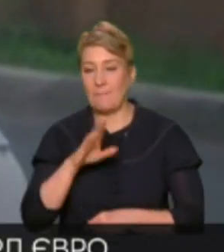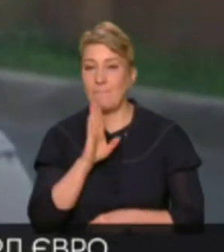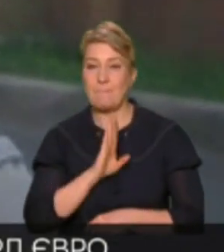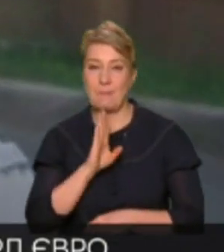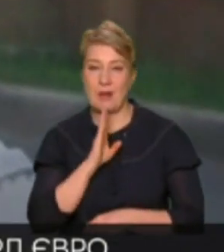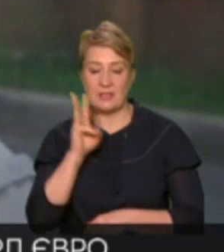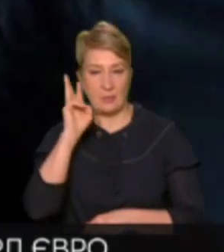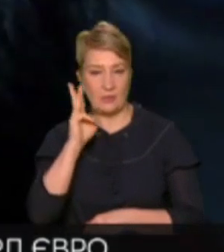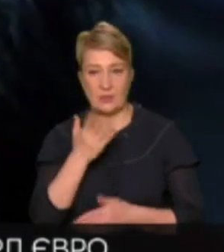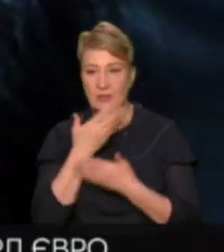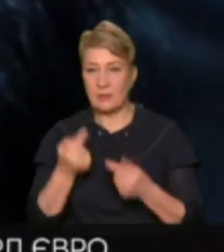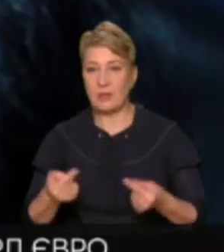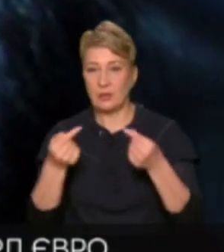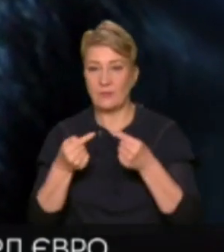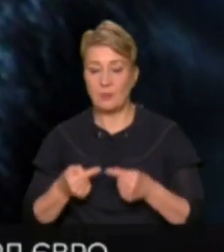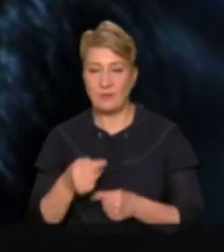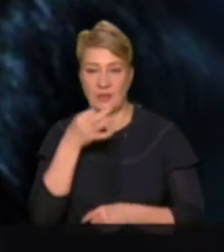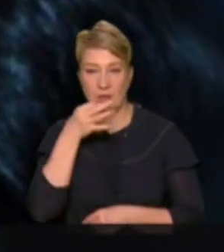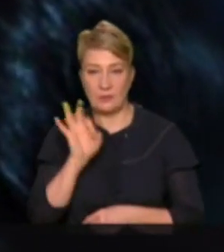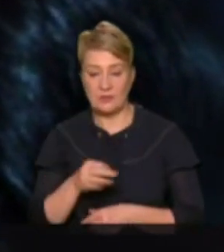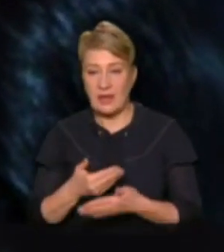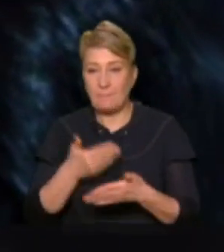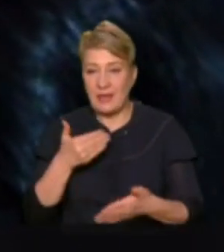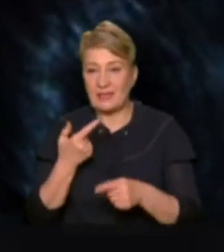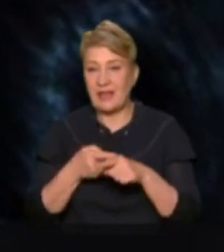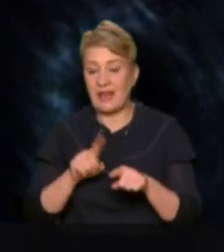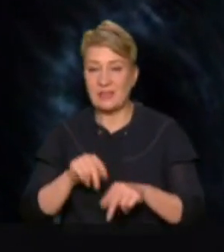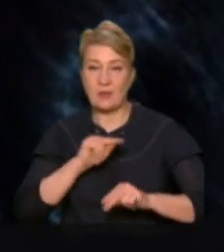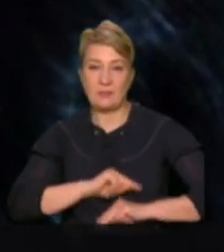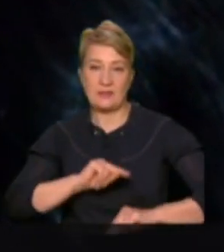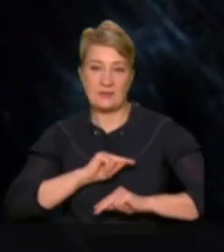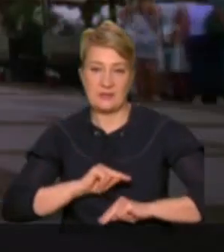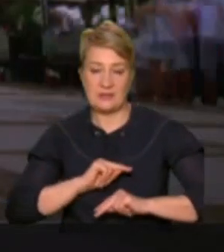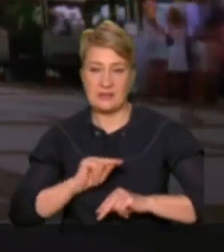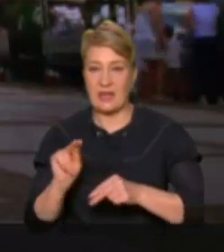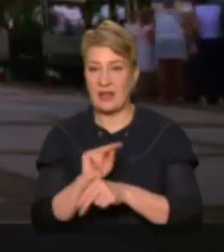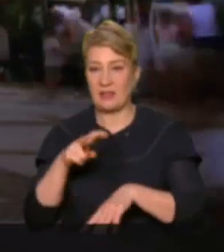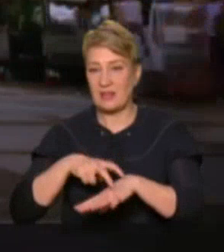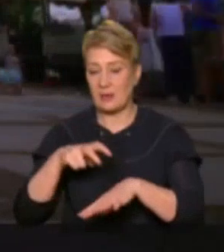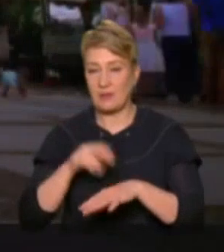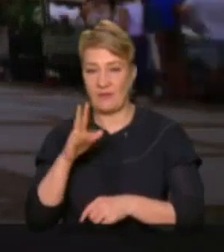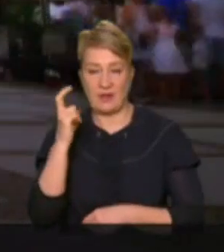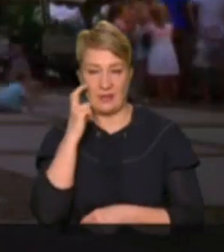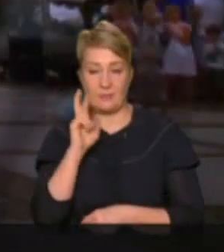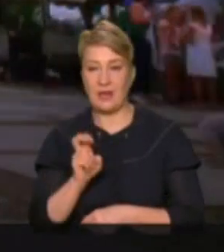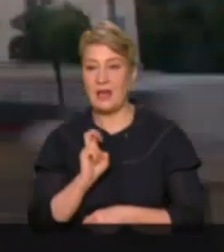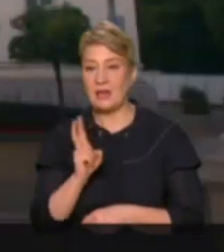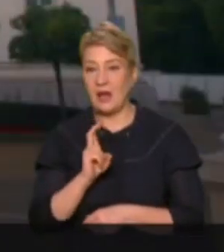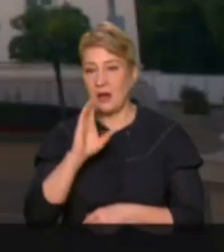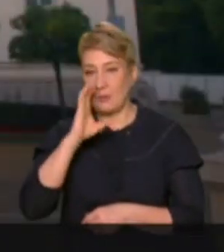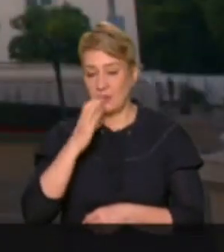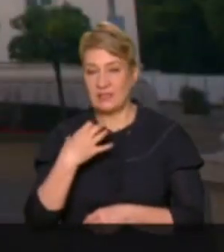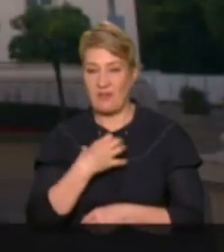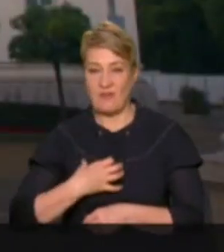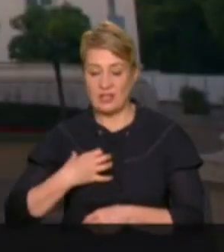не мала відповідного досвіду. І перед тим працювала гештальт-терапевтом у Києві. Тоді як Болгарія – важливий партнер